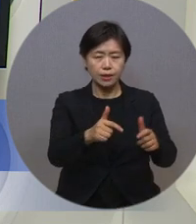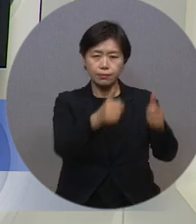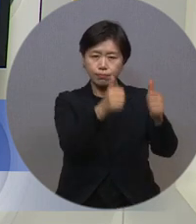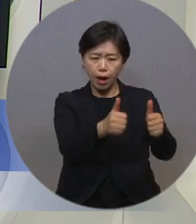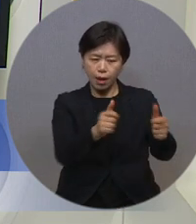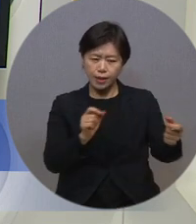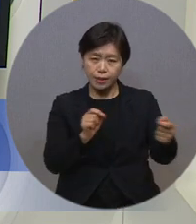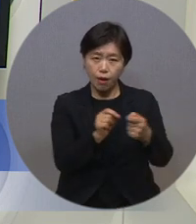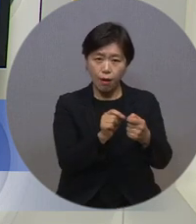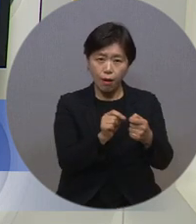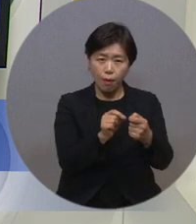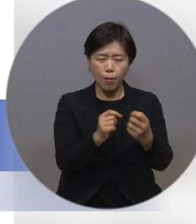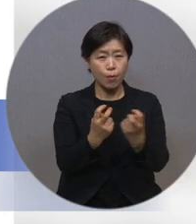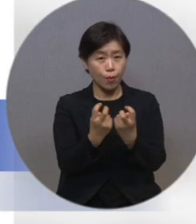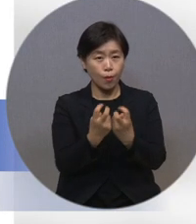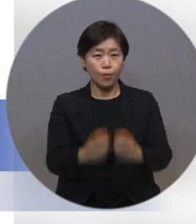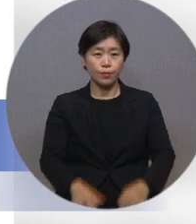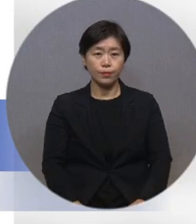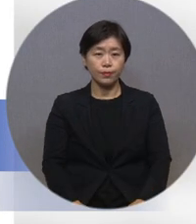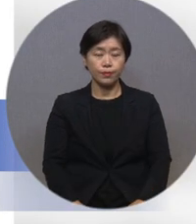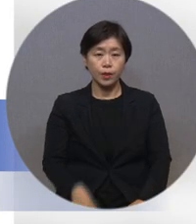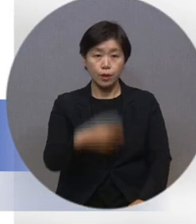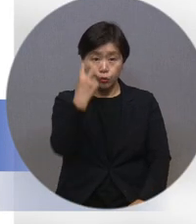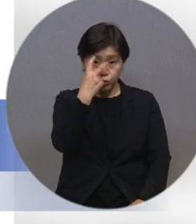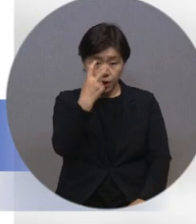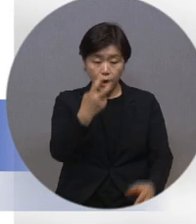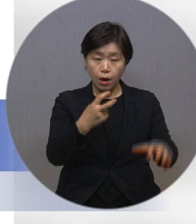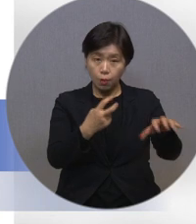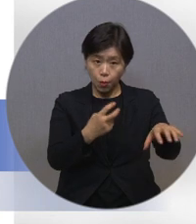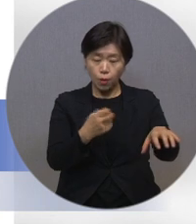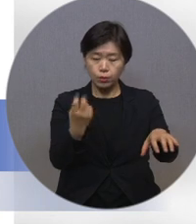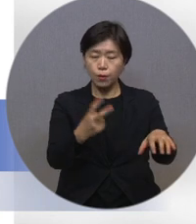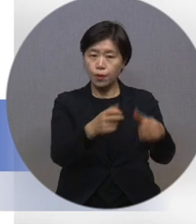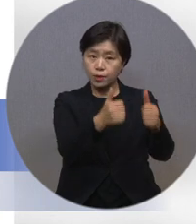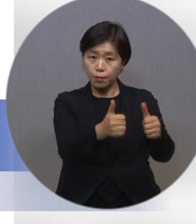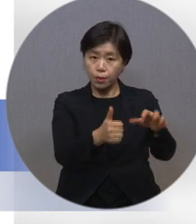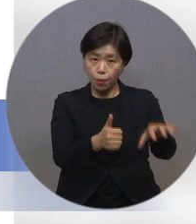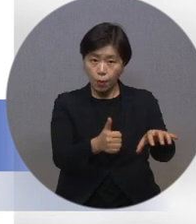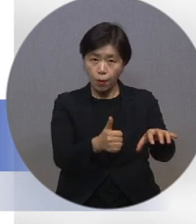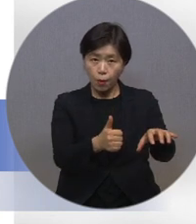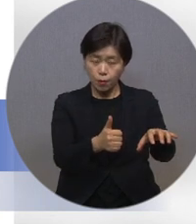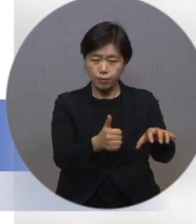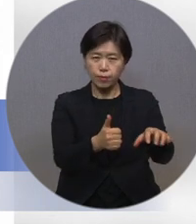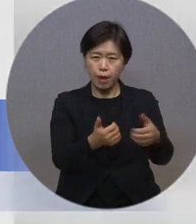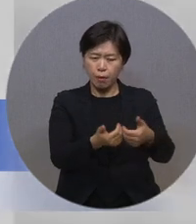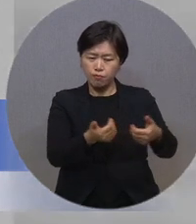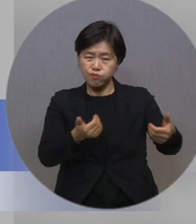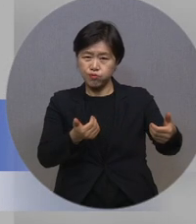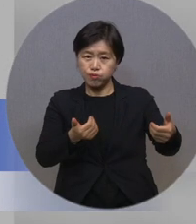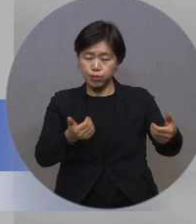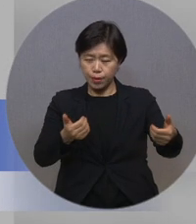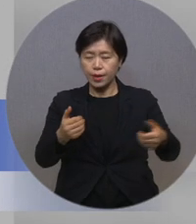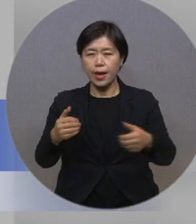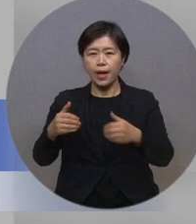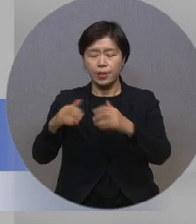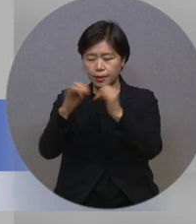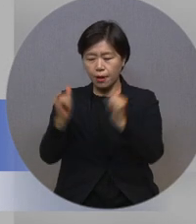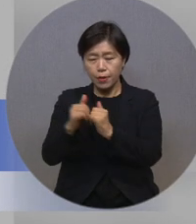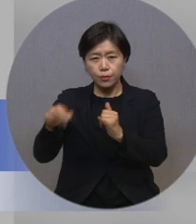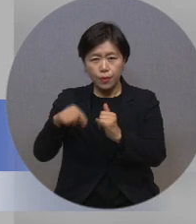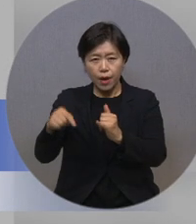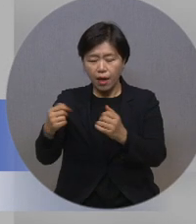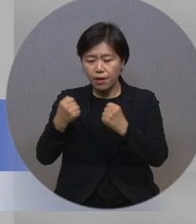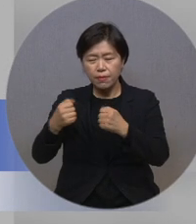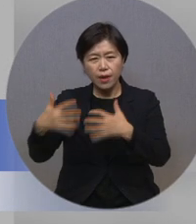나아질 수 있을까요이 수사기관이나 사법부 등이 사각지대에 놓인 사회적 약자들의 권리보장을